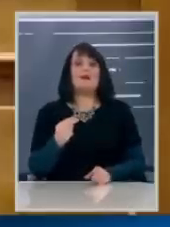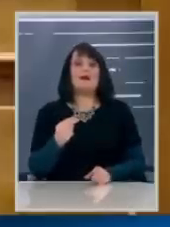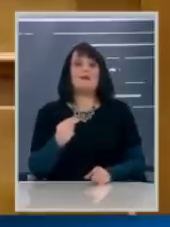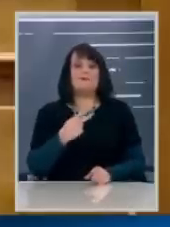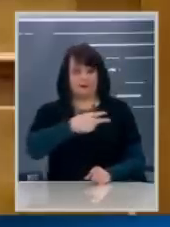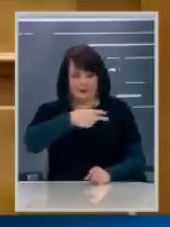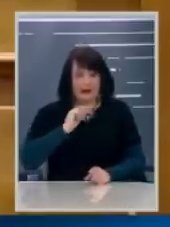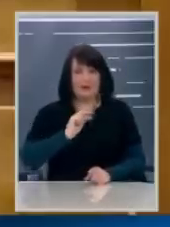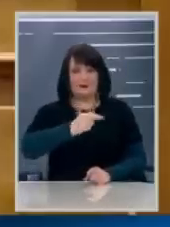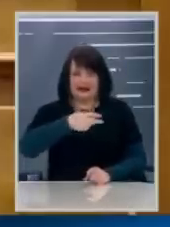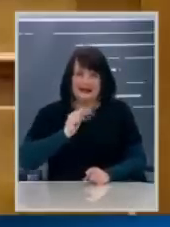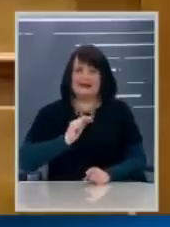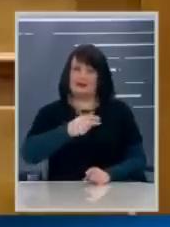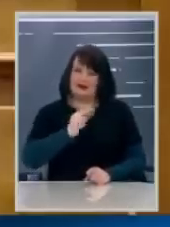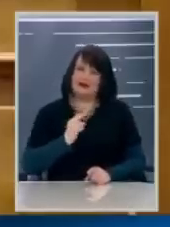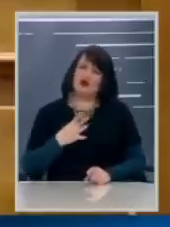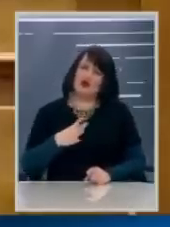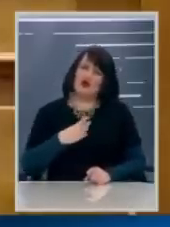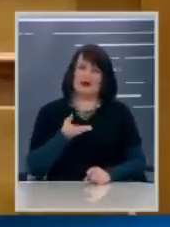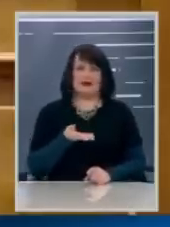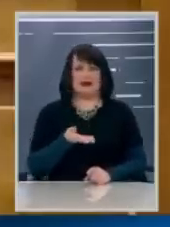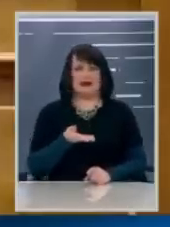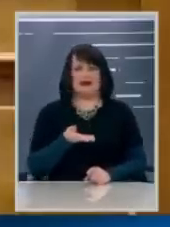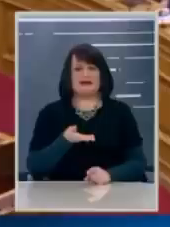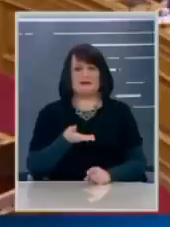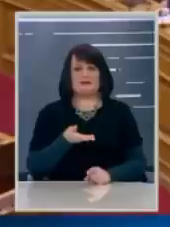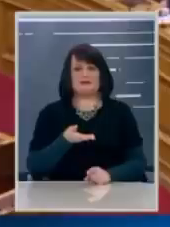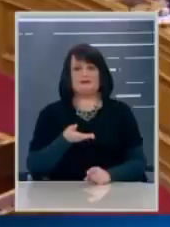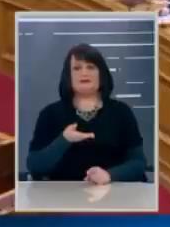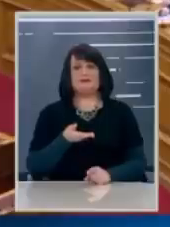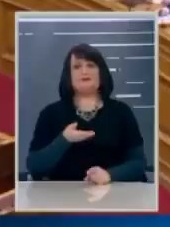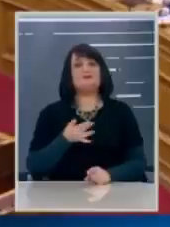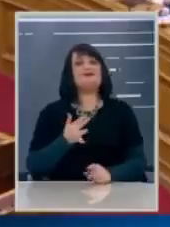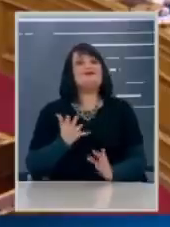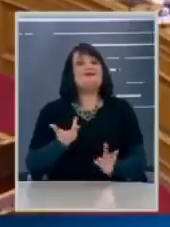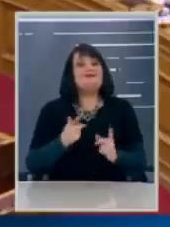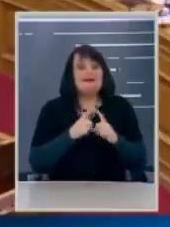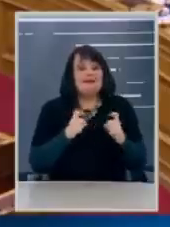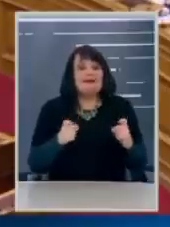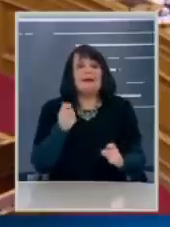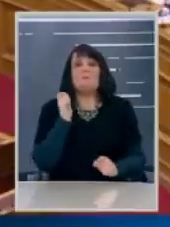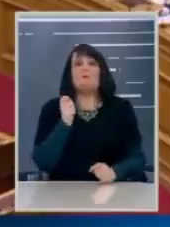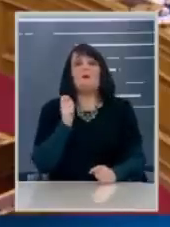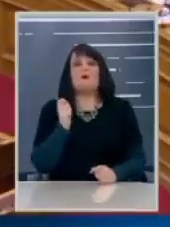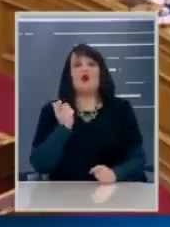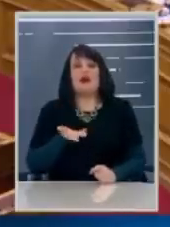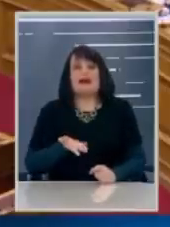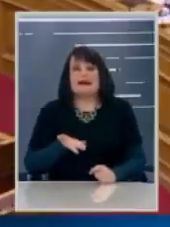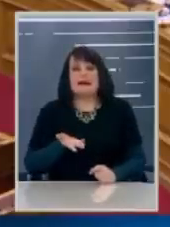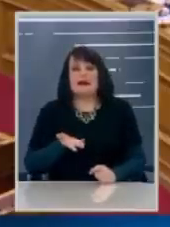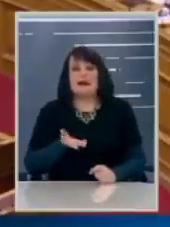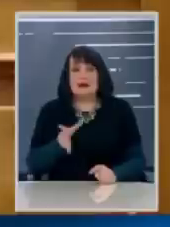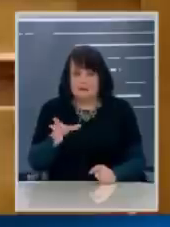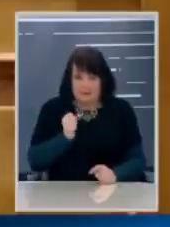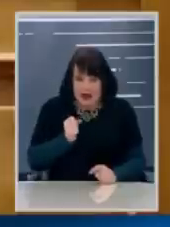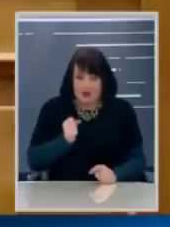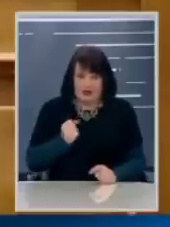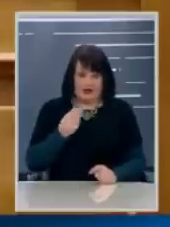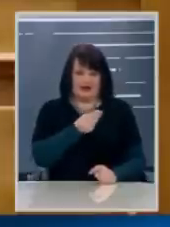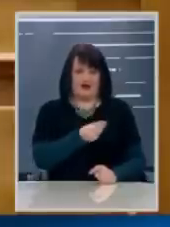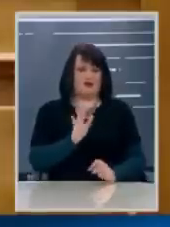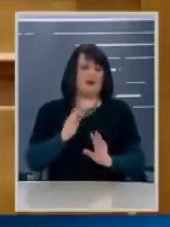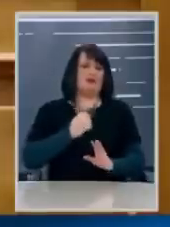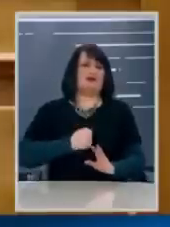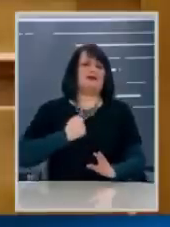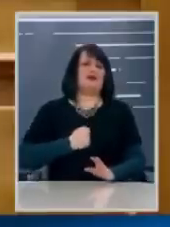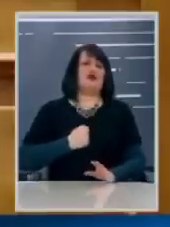απαντήσετε με τον τρόπο που θέλετε, αλλά στο θέμα τι είδους πολιτική είναι αυτή. Απ' τη μία να παίρνουμε και απ' την άλλη, εμείς θα σας